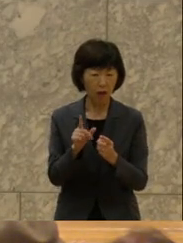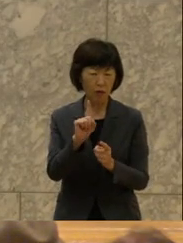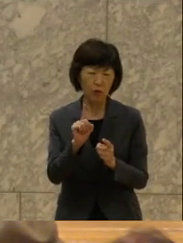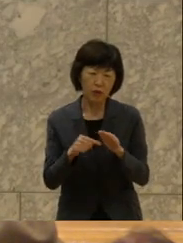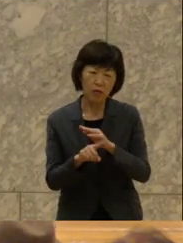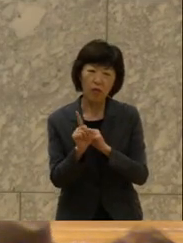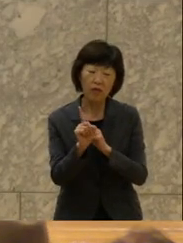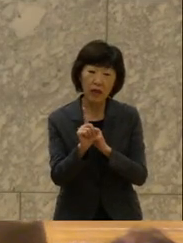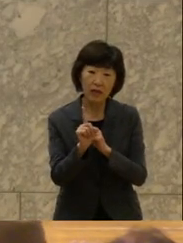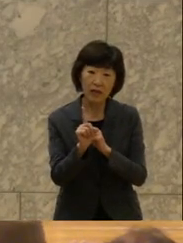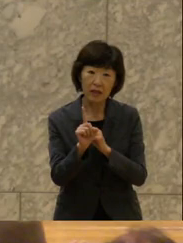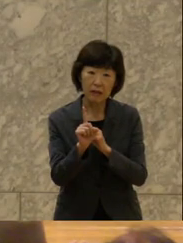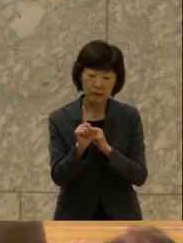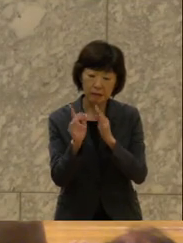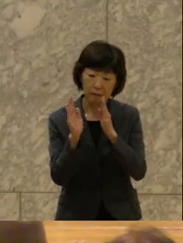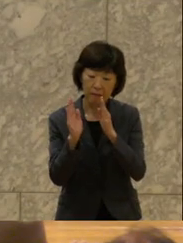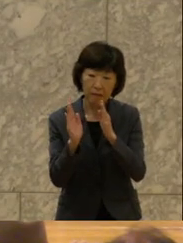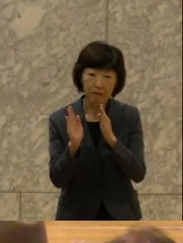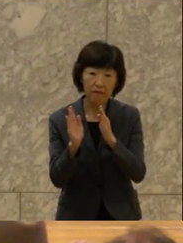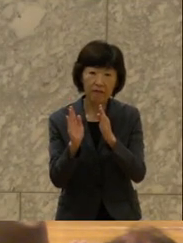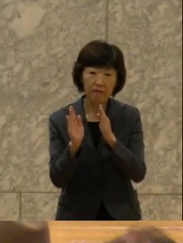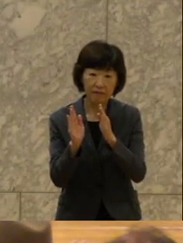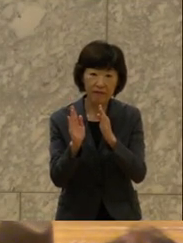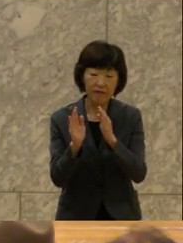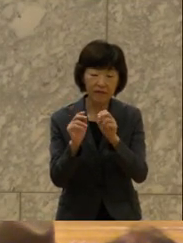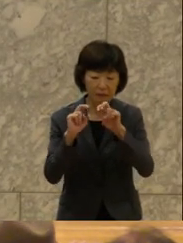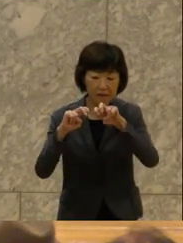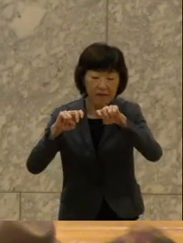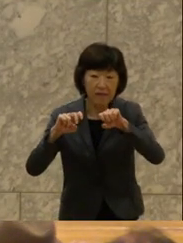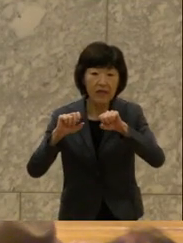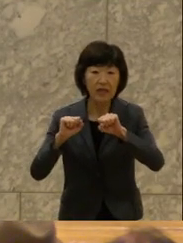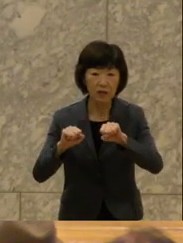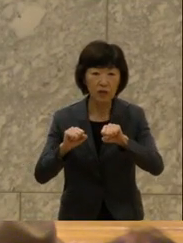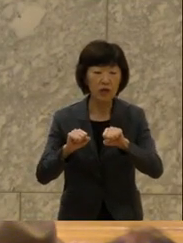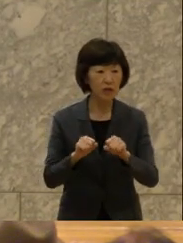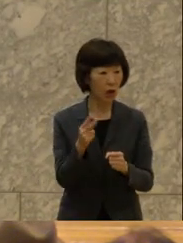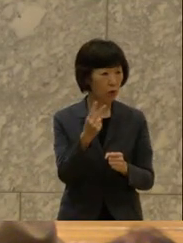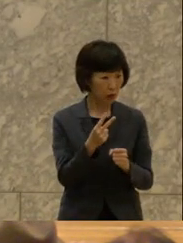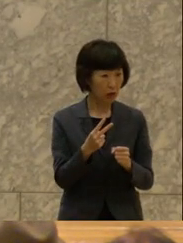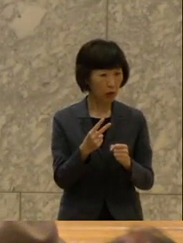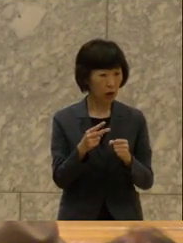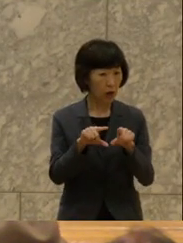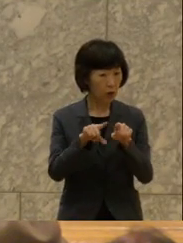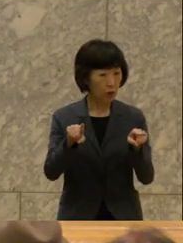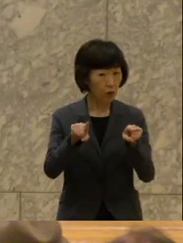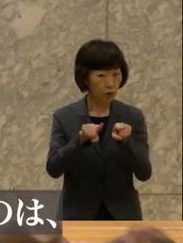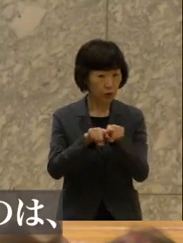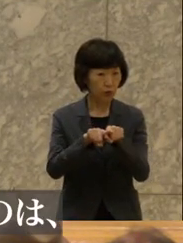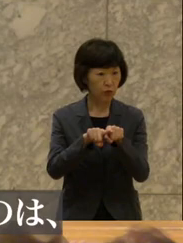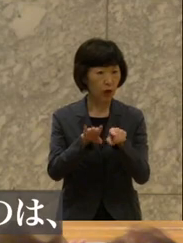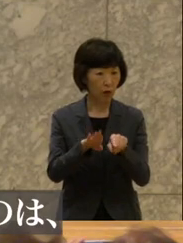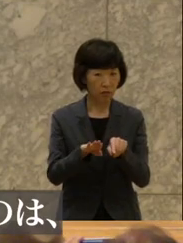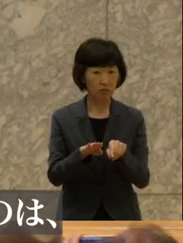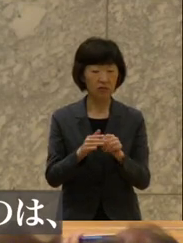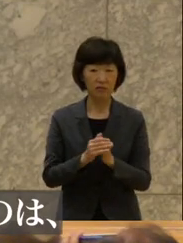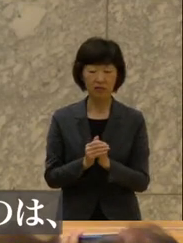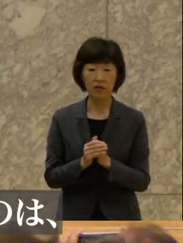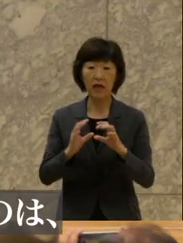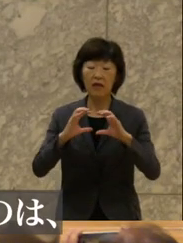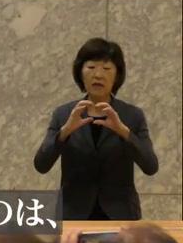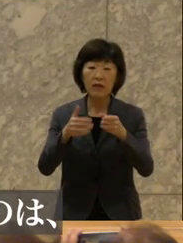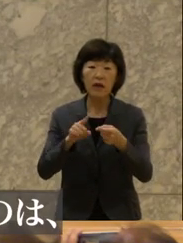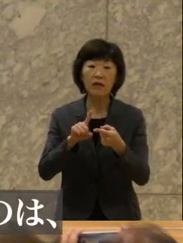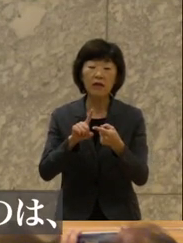ねそうですねでも2人ともそこはすごく共通してるところだと思うんですけれどもこの世界的な